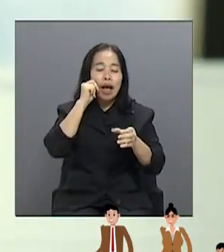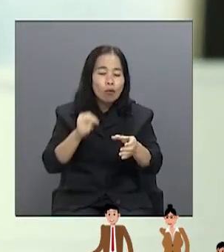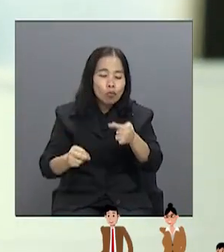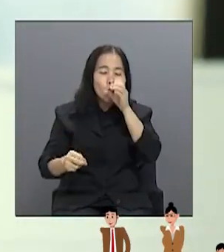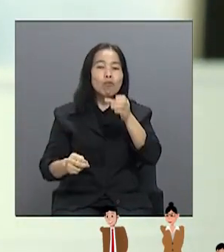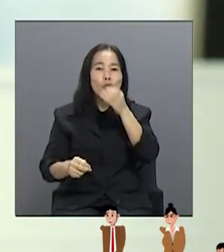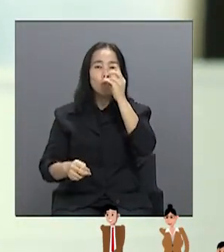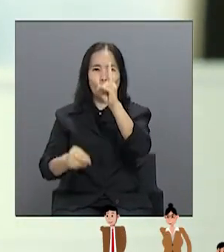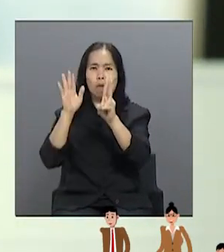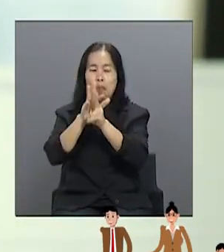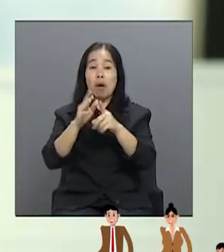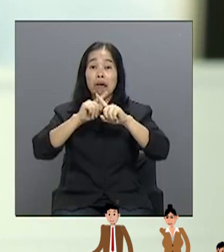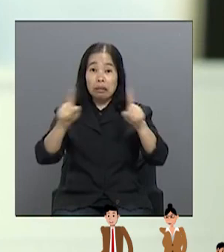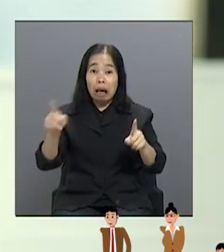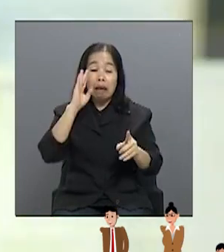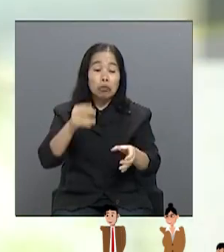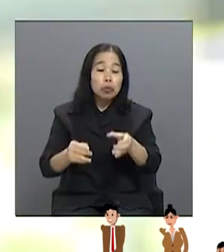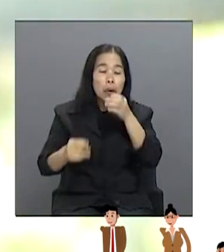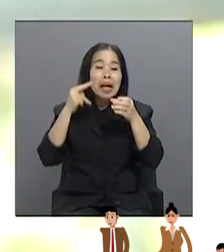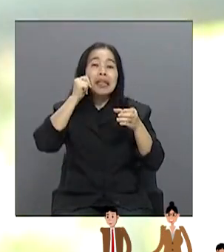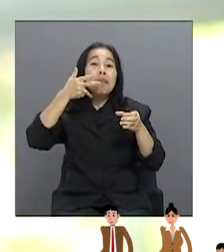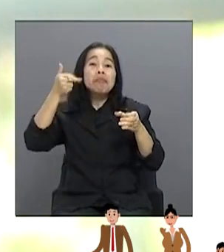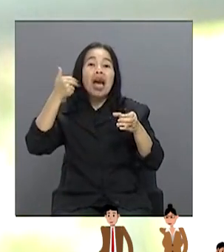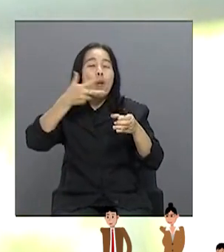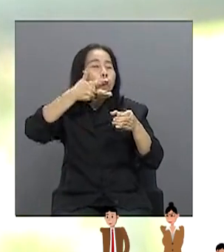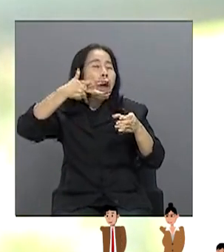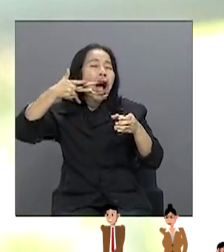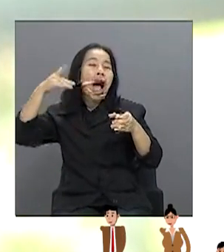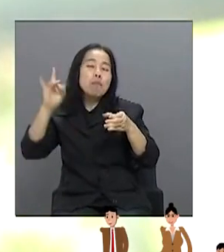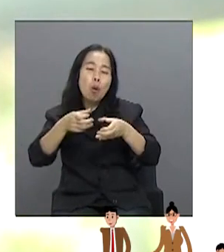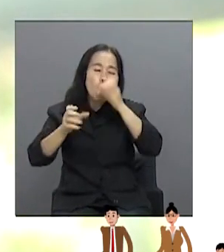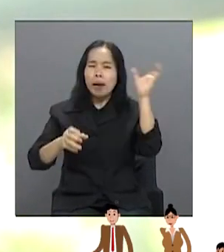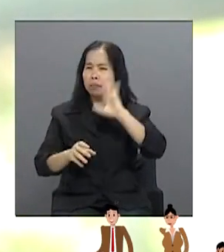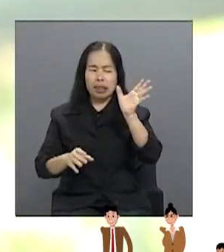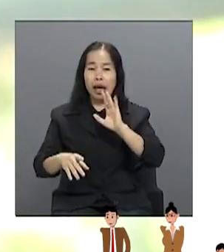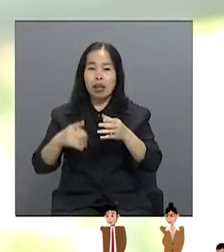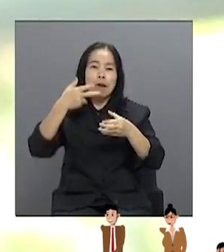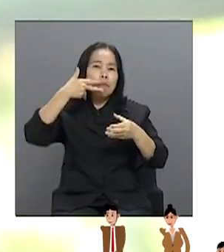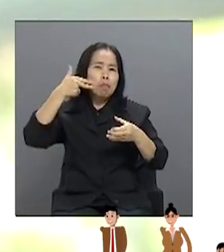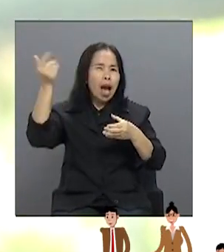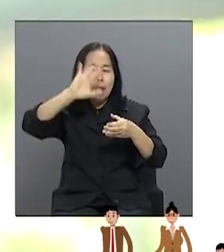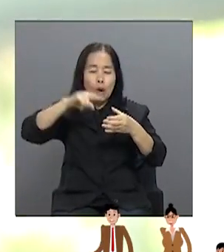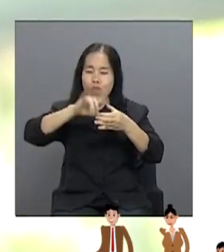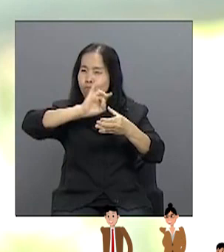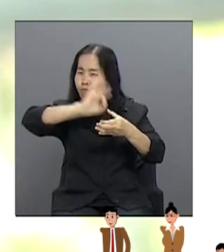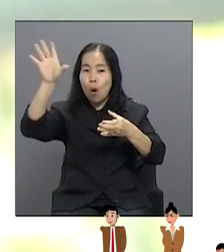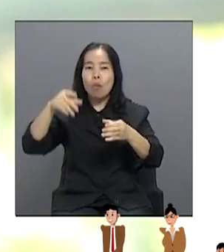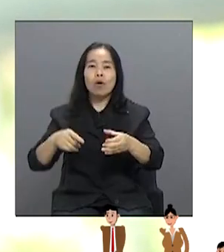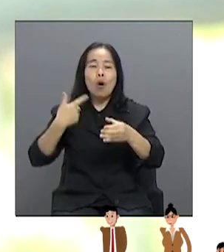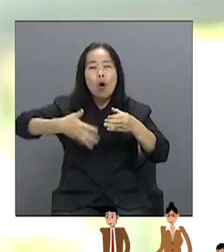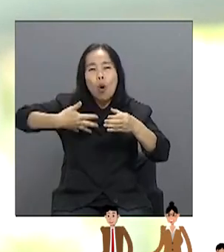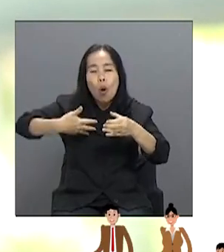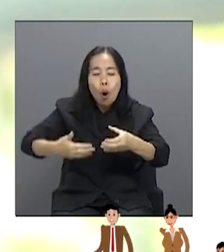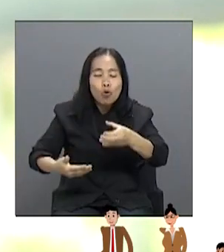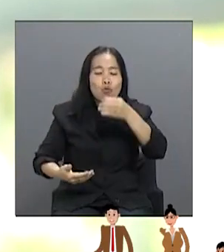ดื่มที่มีน้ำตาลเยอะๆนะครับแบบที่เราชม ชาเขียวแบบ ธรรมชาติเลย เพียวๆนะคะ ถูกต้องครับผมนะแล้วเนี่ย 1-2 แก้วนะครับเ